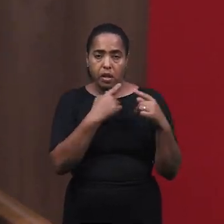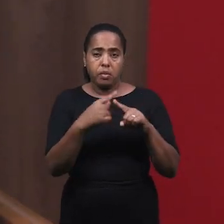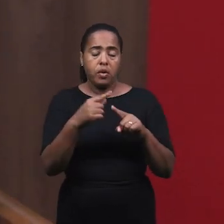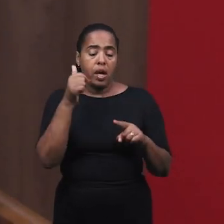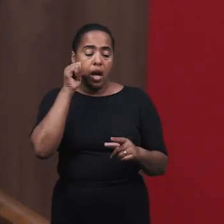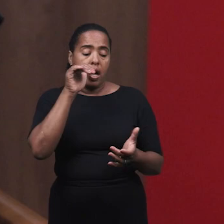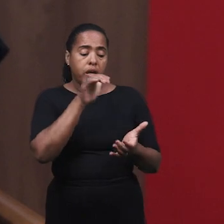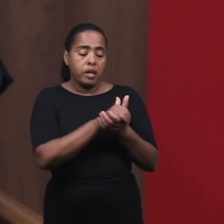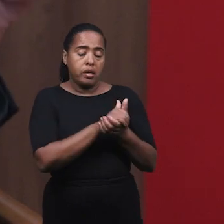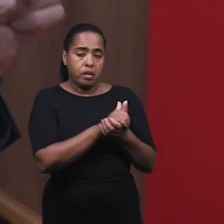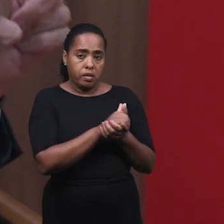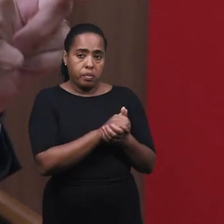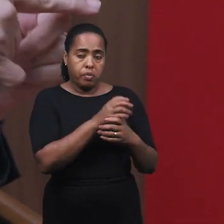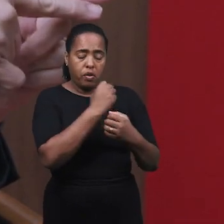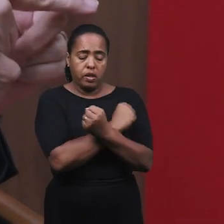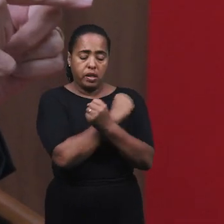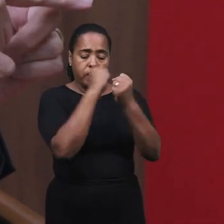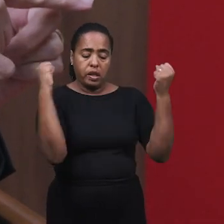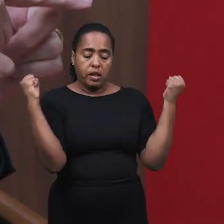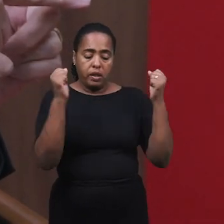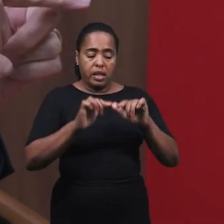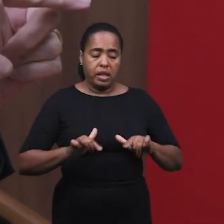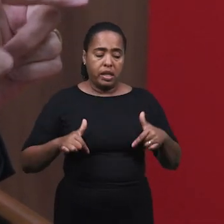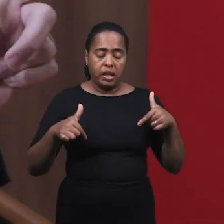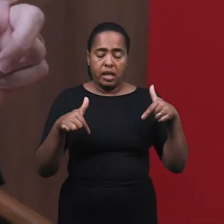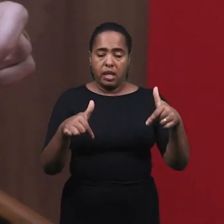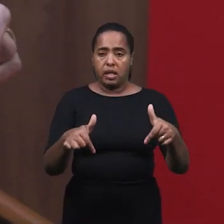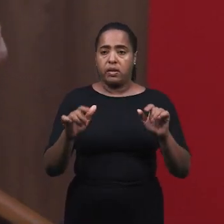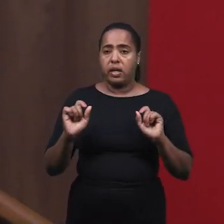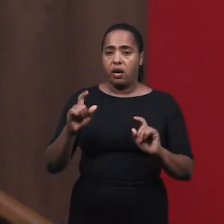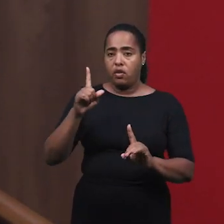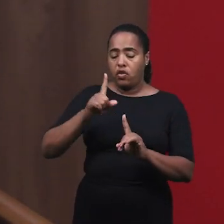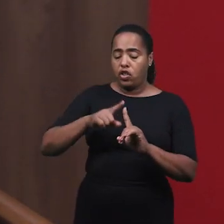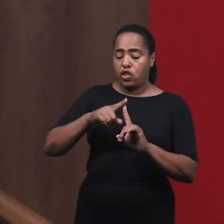attitude, est un type prophétique de l'Église fidèle,